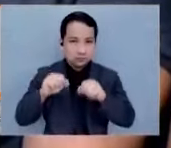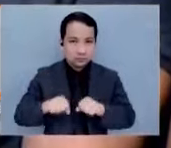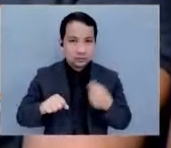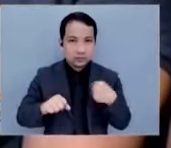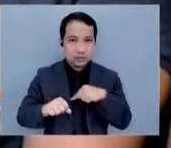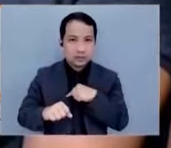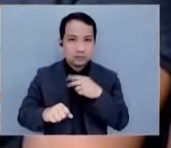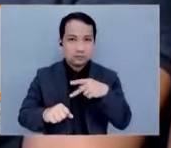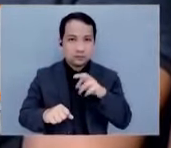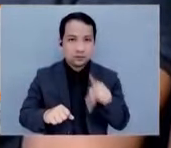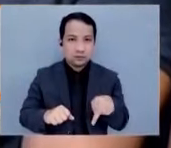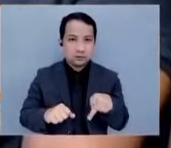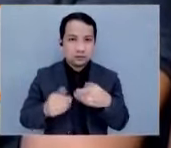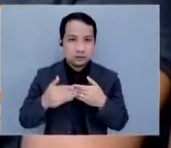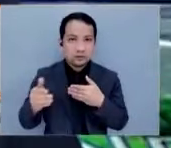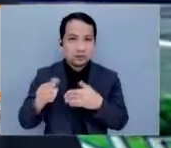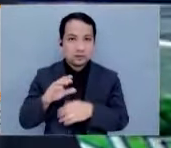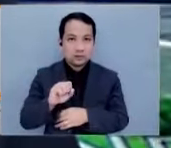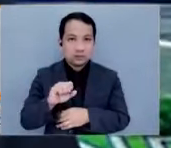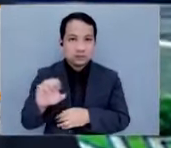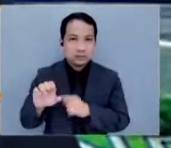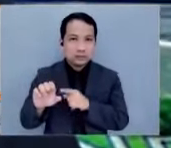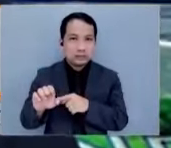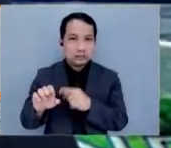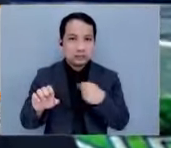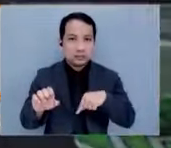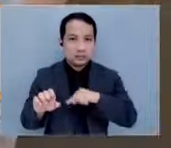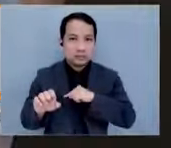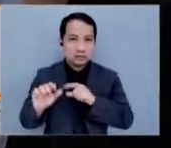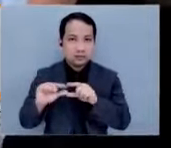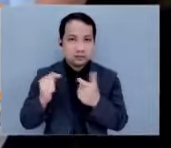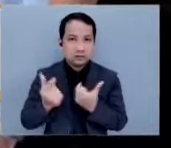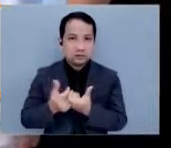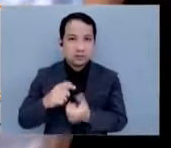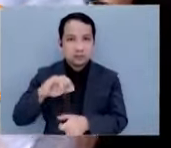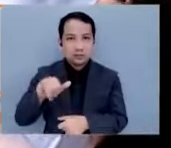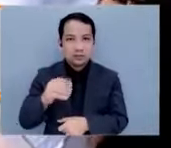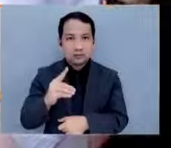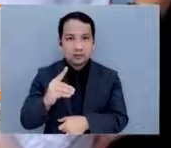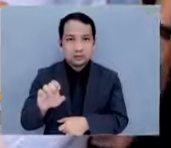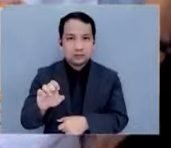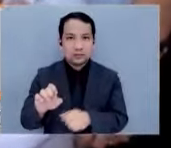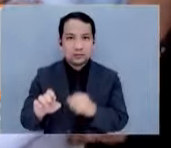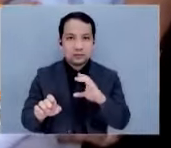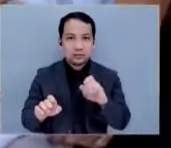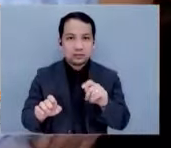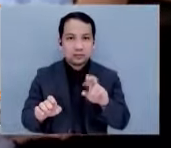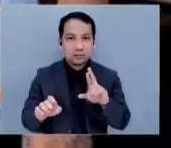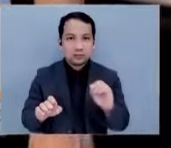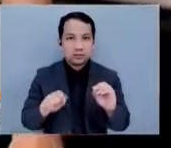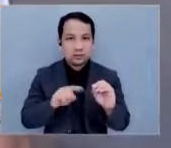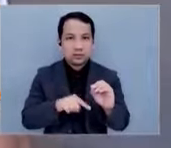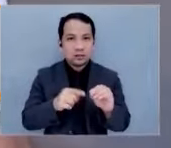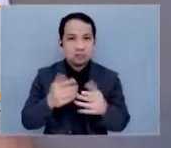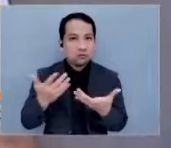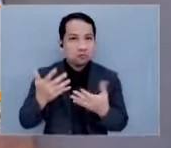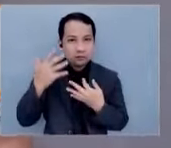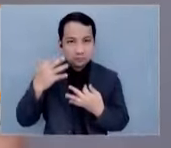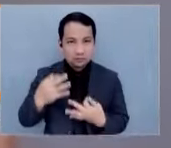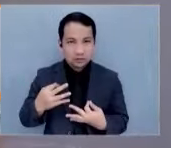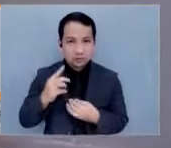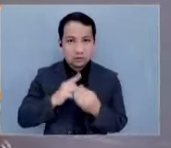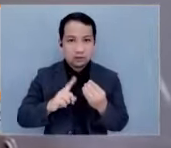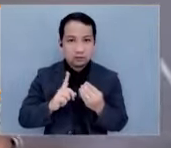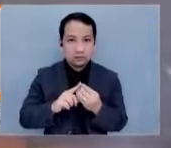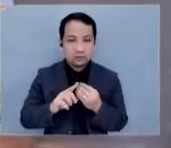to pursue the case filed against the group of Jade Castro. Sa ngayon, wala pang desisyon sina Castro kung bubuelta sila